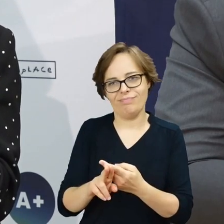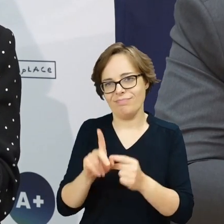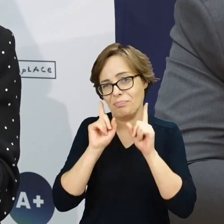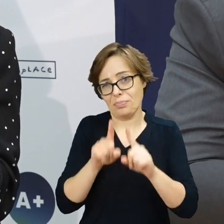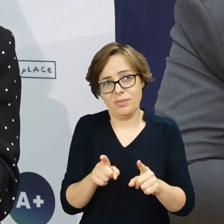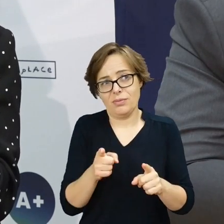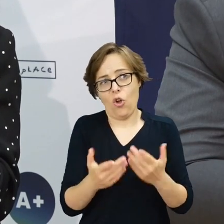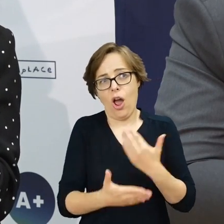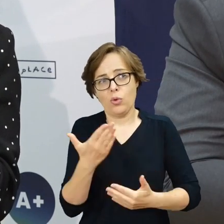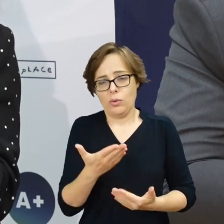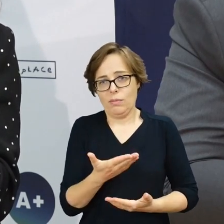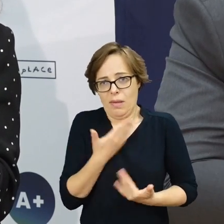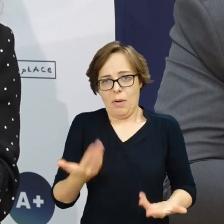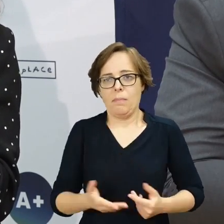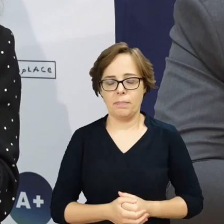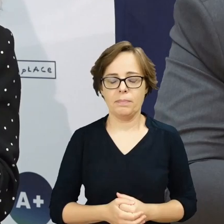Natomiast